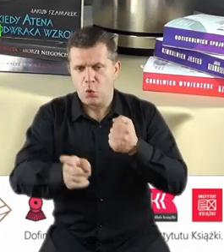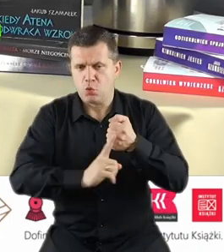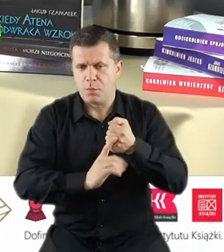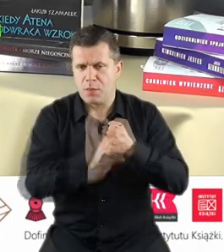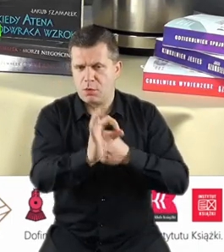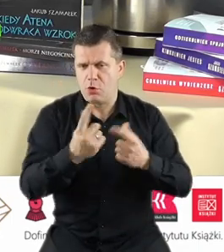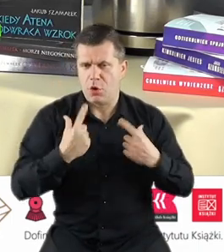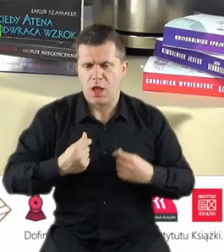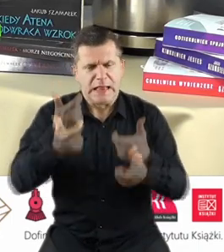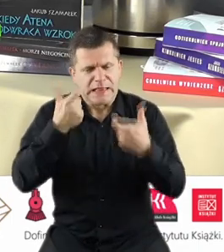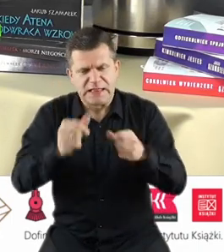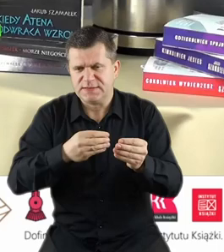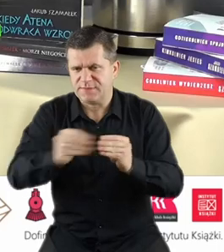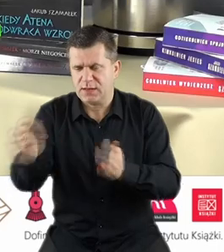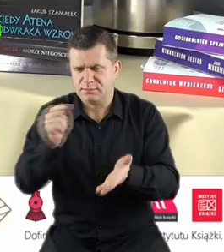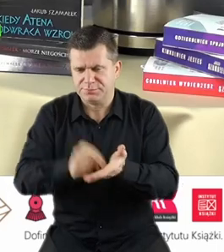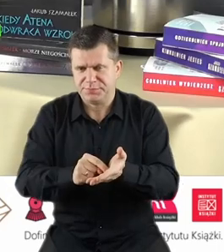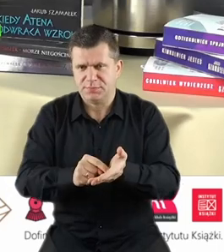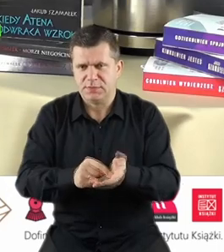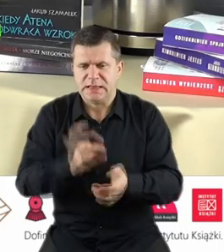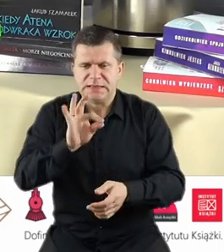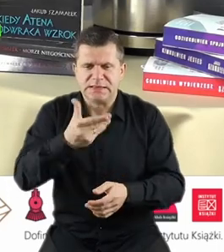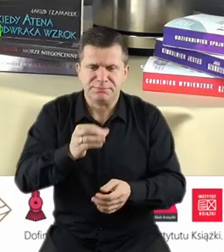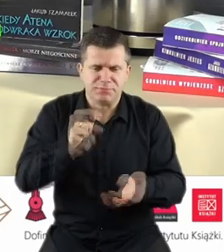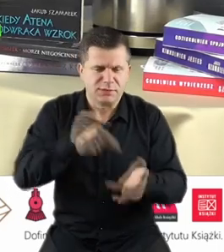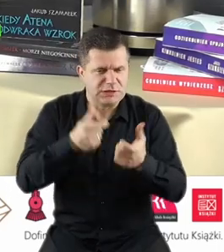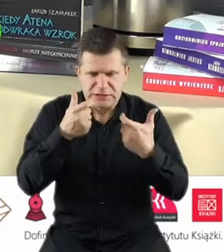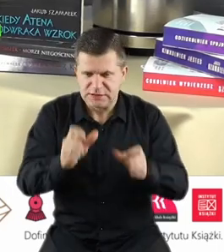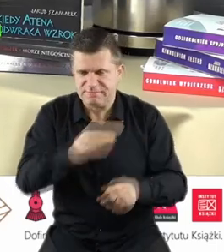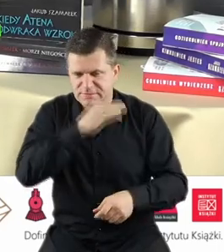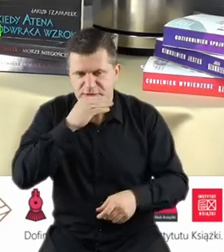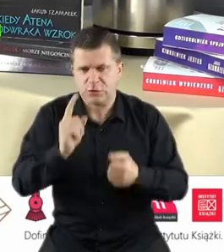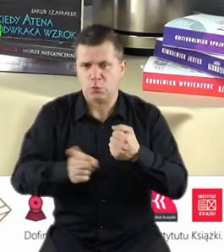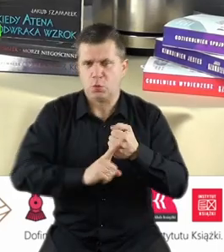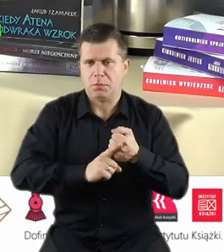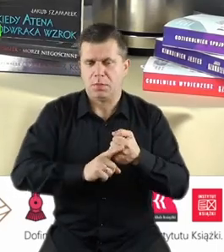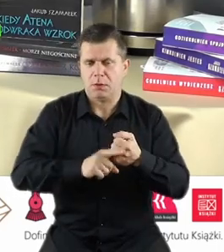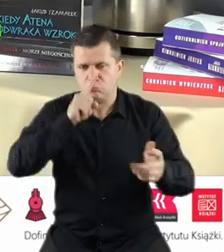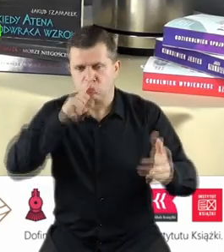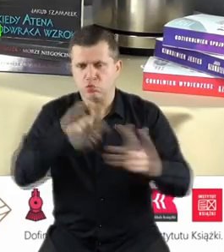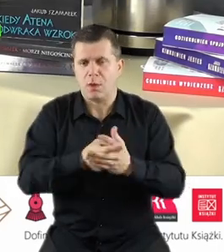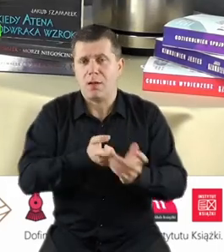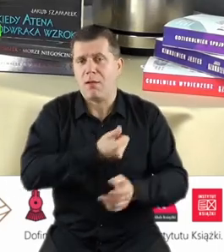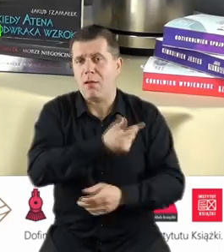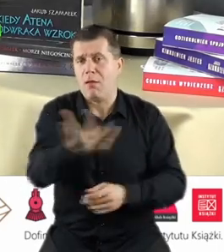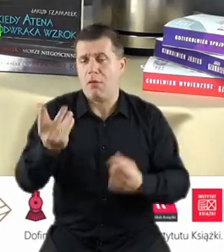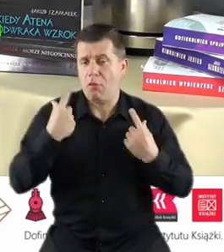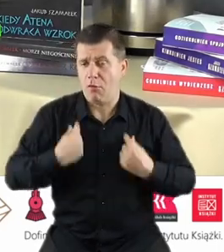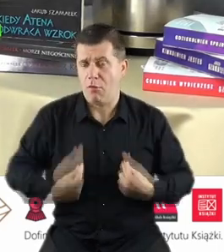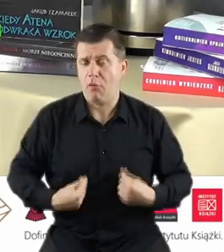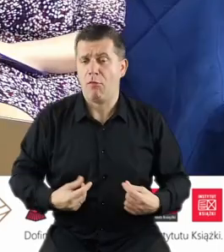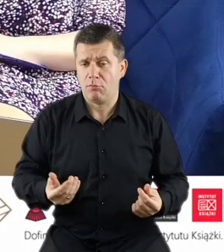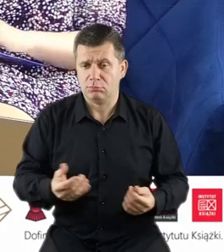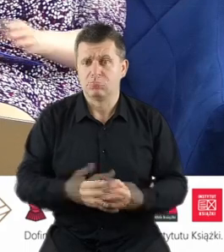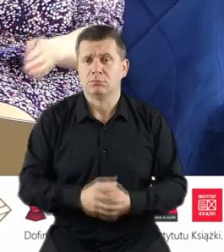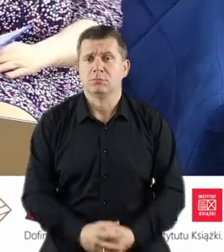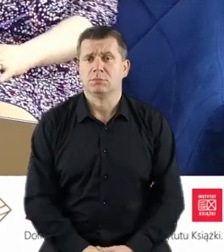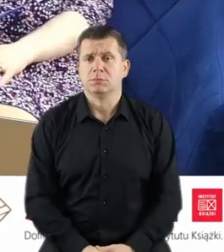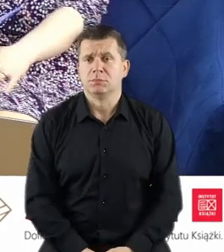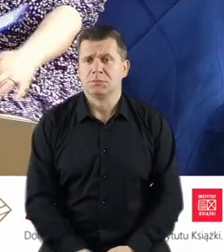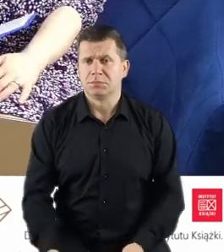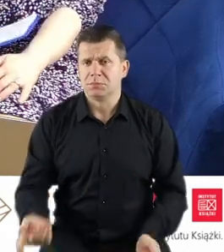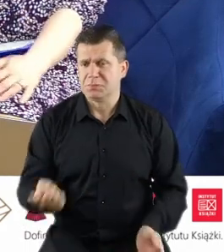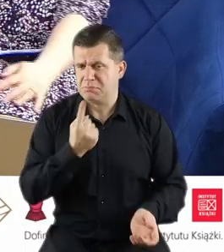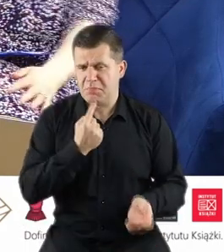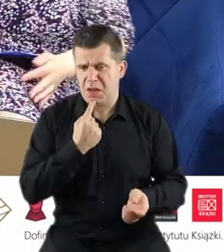było nic klikać, nie trzeba było na to odbierać SMS-a czy dziwnego telefonu, wystarczył numer. I ileś osób... I jakby, bardzo niewiele, tak, bo tak, numer to nie jest tak, coś, tak, czego